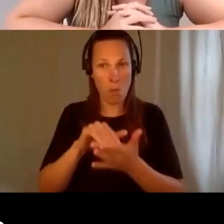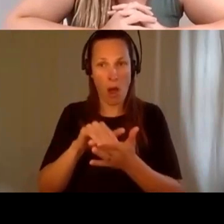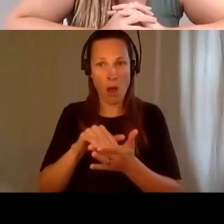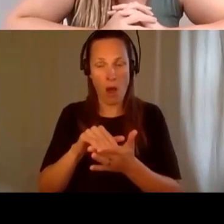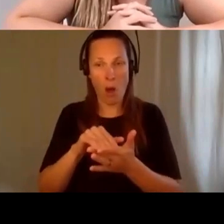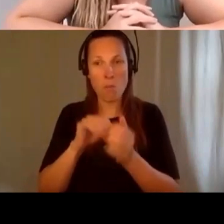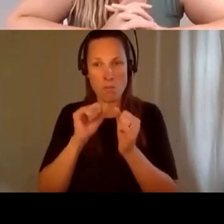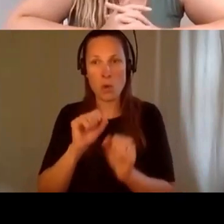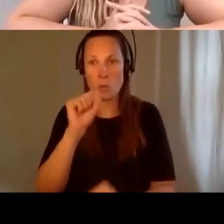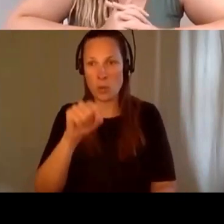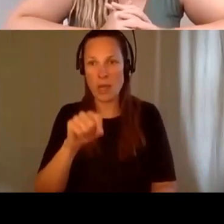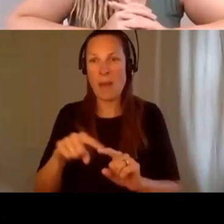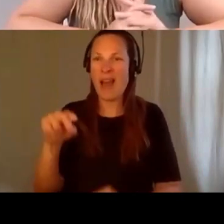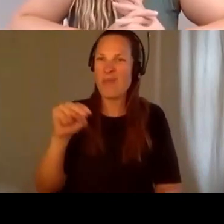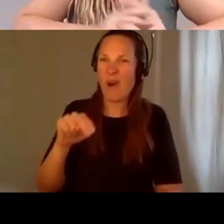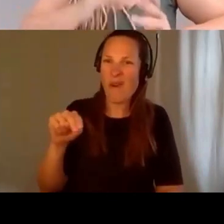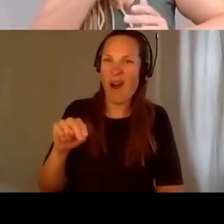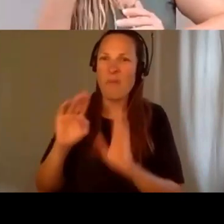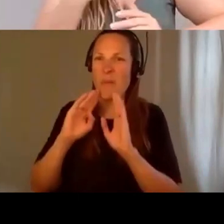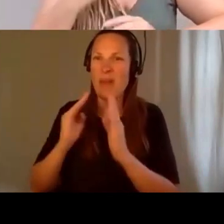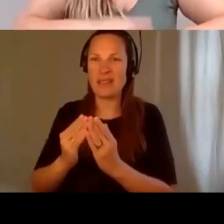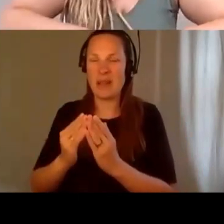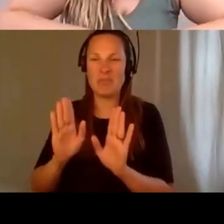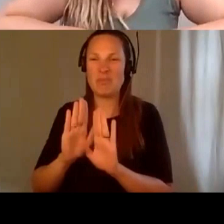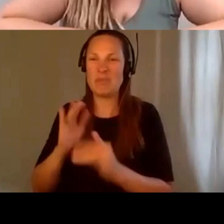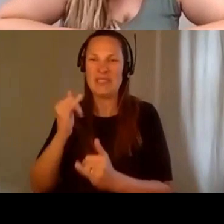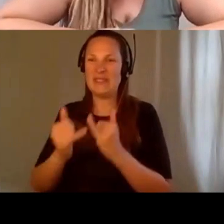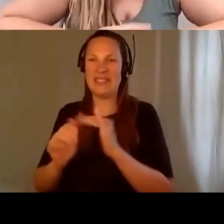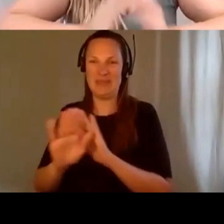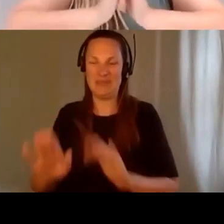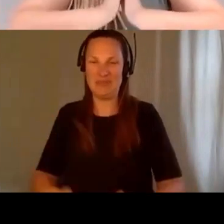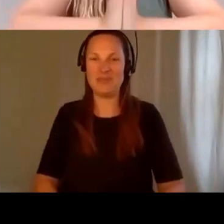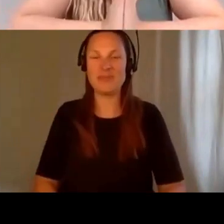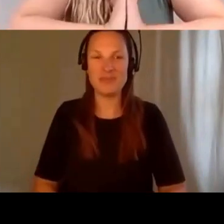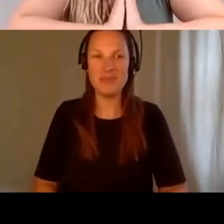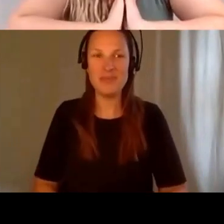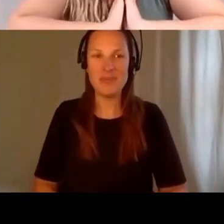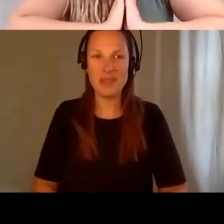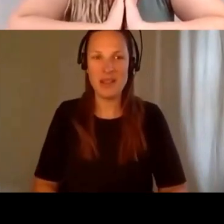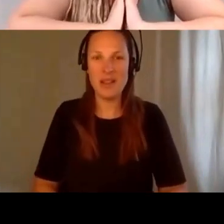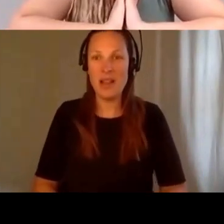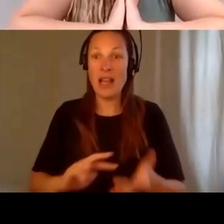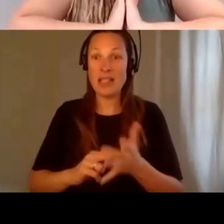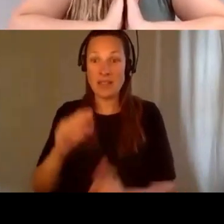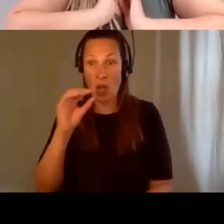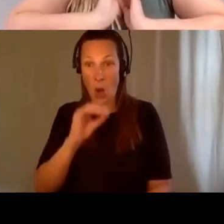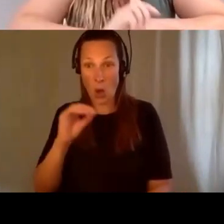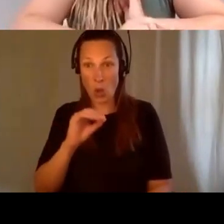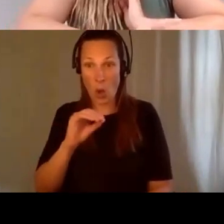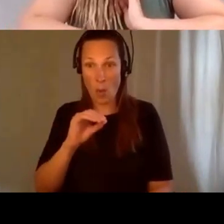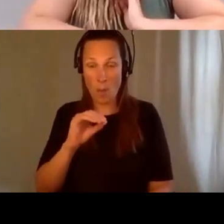mais novembre, décembre, les poireaux, c'était terminé. Alors, pour octobre et les